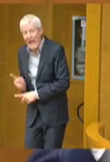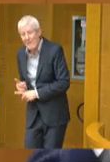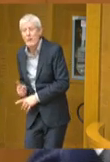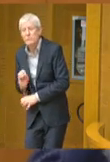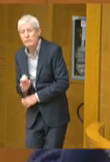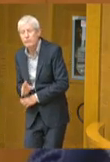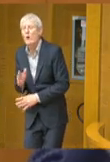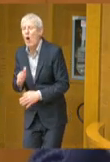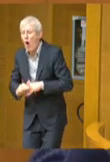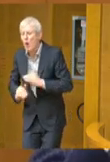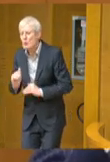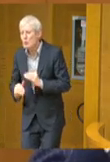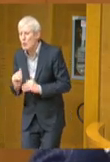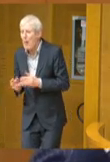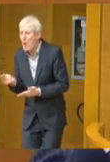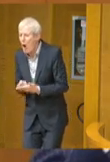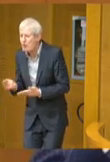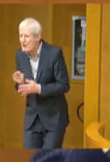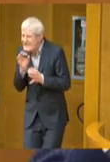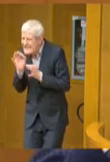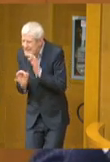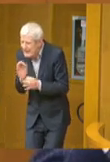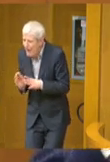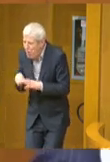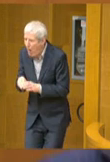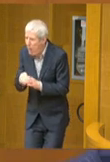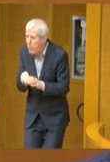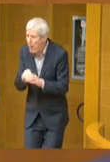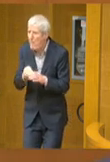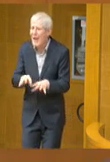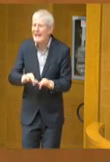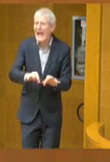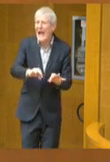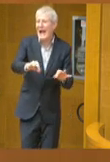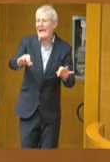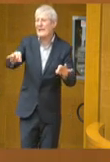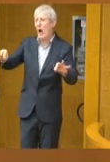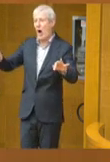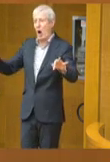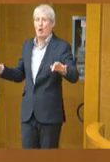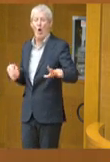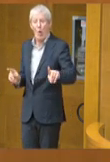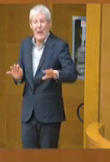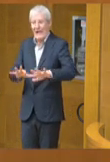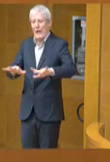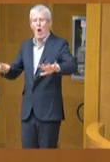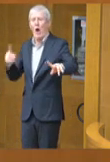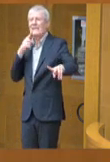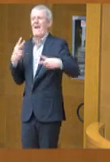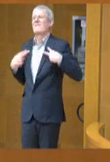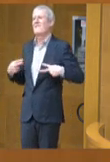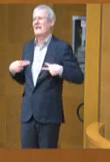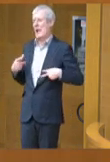di costruire dei progetti significativi anche portando all'interno i territori che sono espressione della vita delle persone. Sono tutti